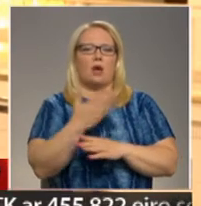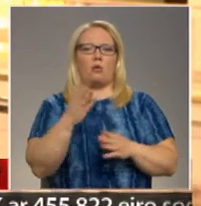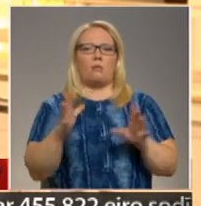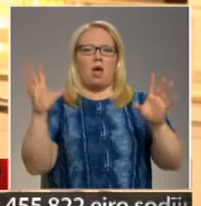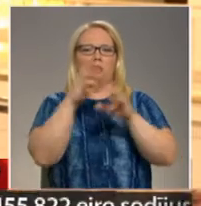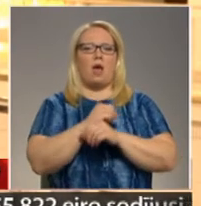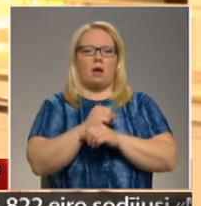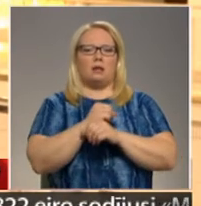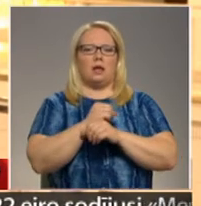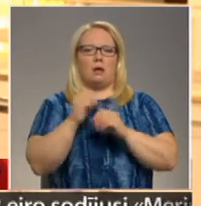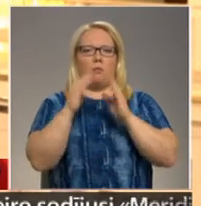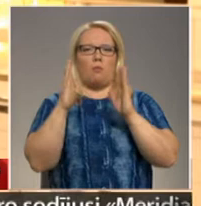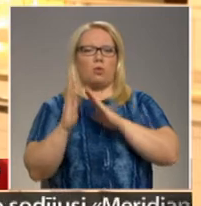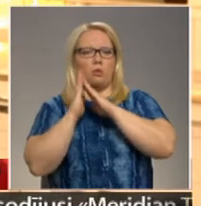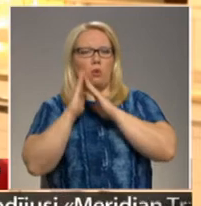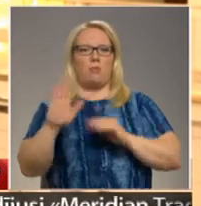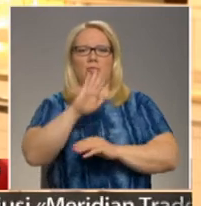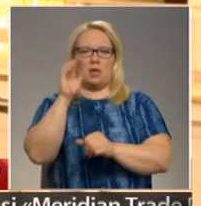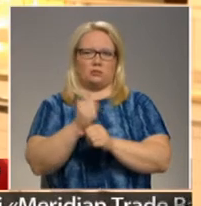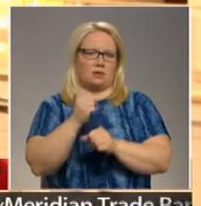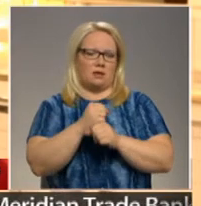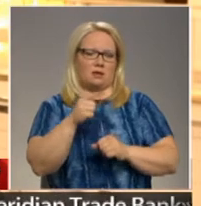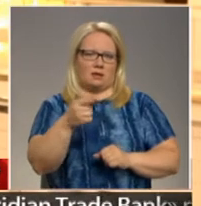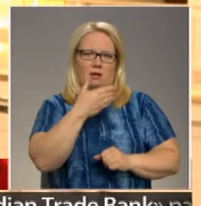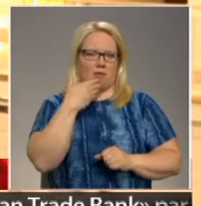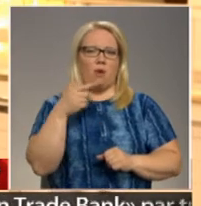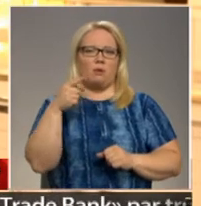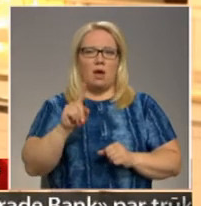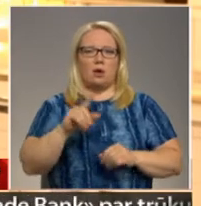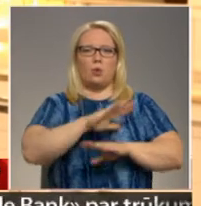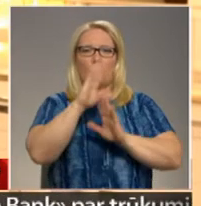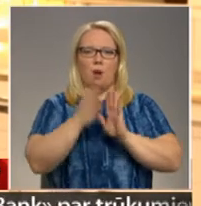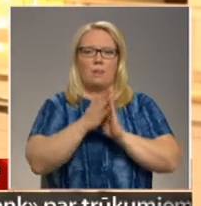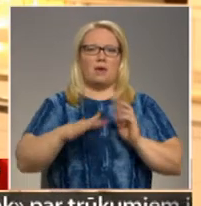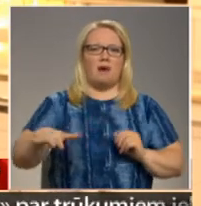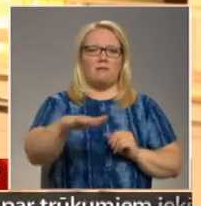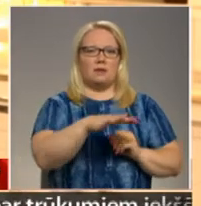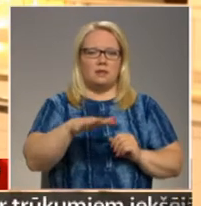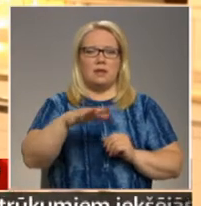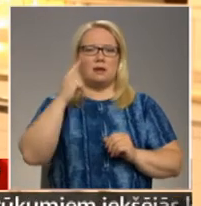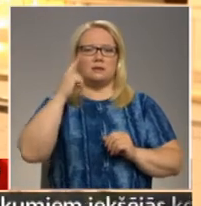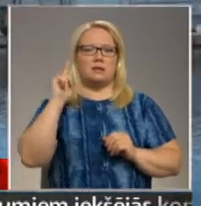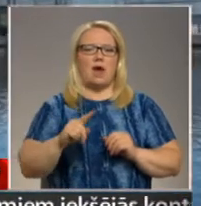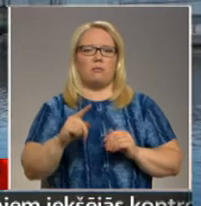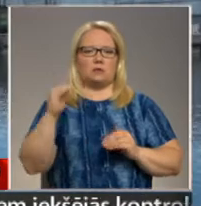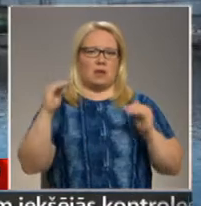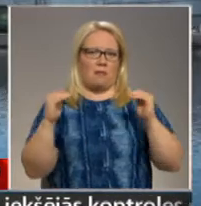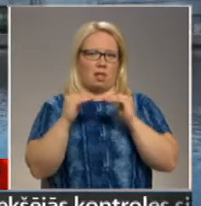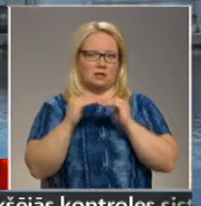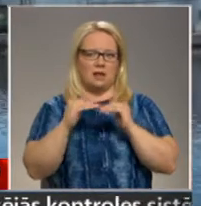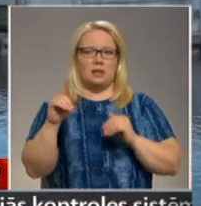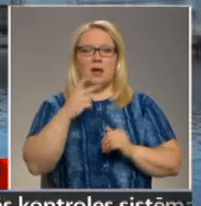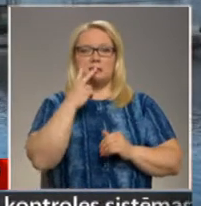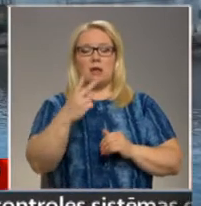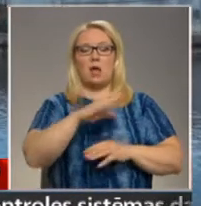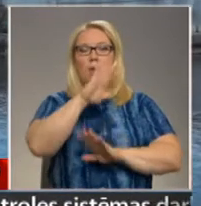nakti nogulēs būdiņā un pa dienu strādās. Un tā ir tā kopējā vide, kas jāprot ir sabalansēt. Ja skatās